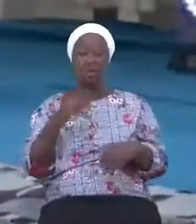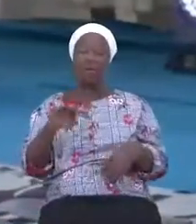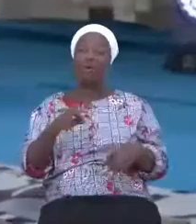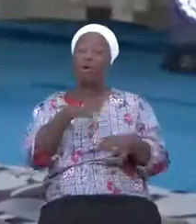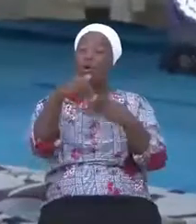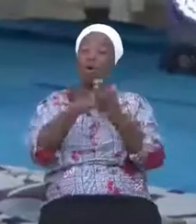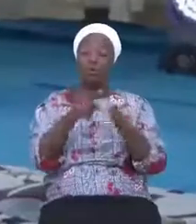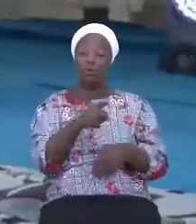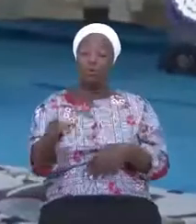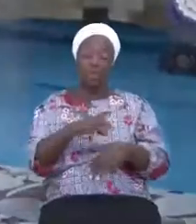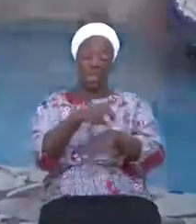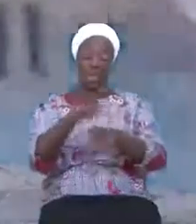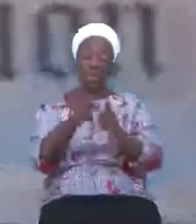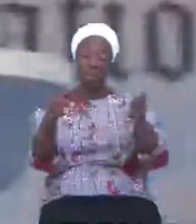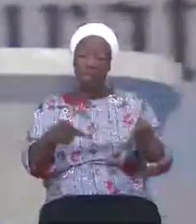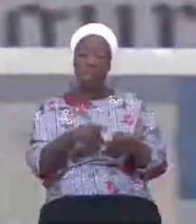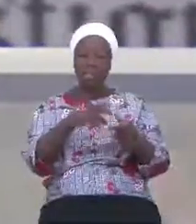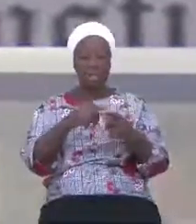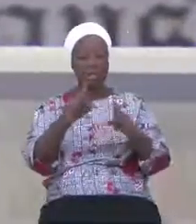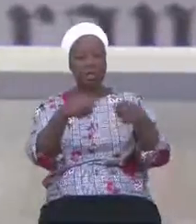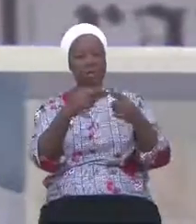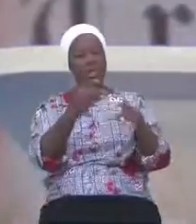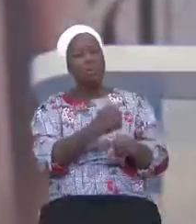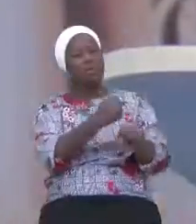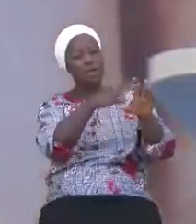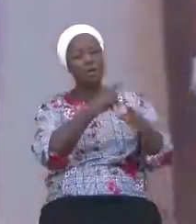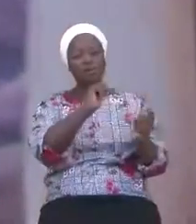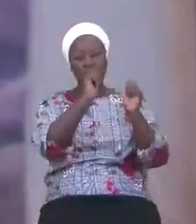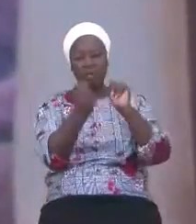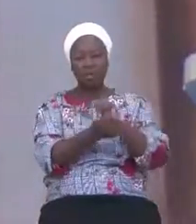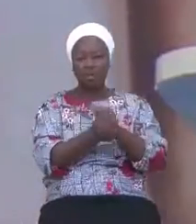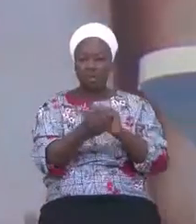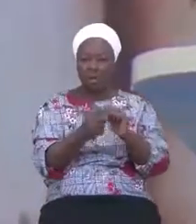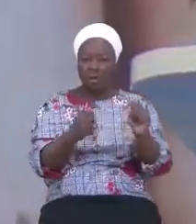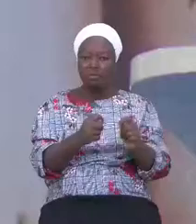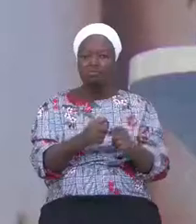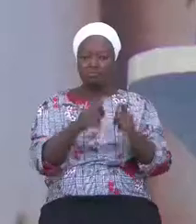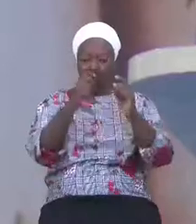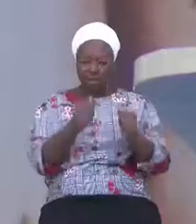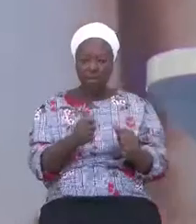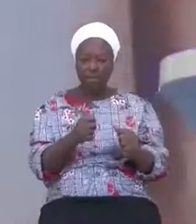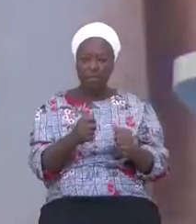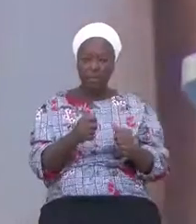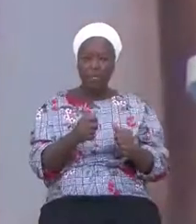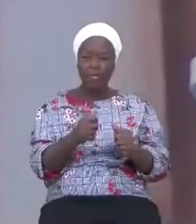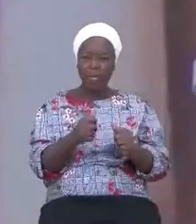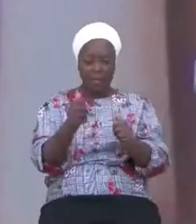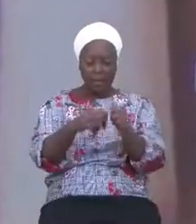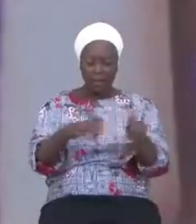Et maintenant, ils sont allés sur la montagne de transfiguration. Et tout d'un coup, tout a